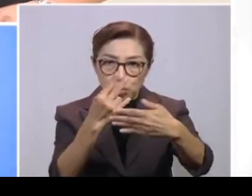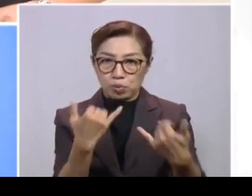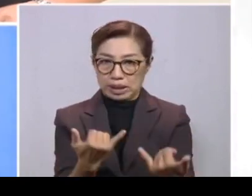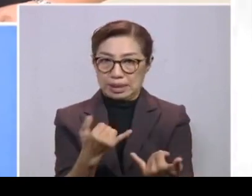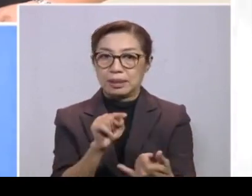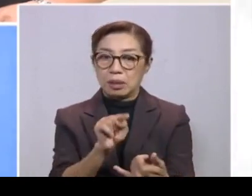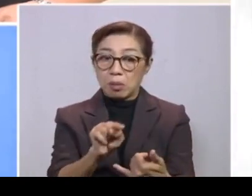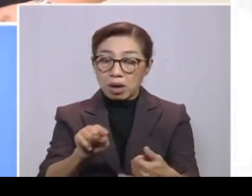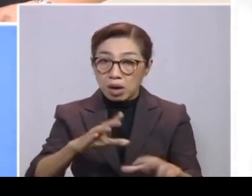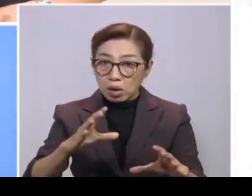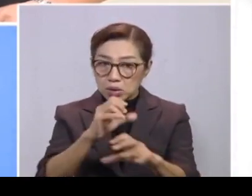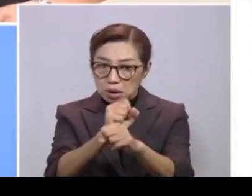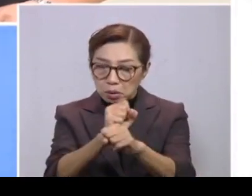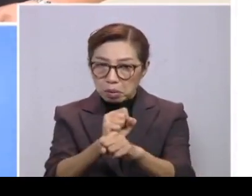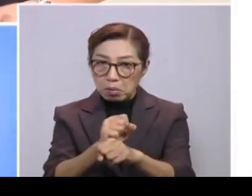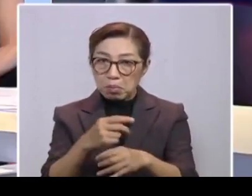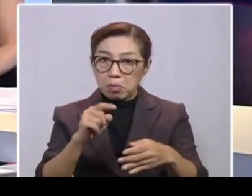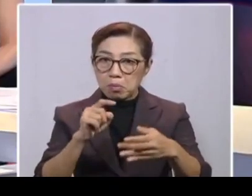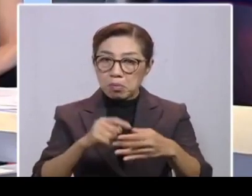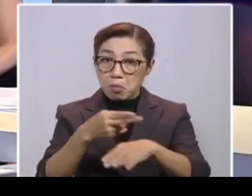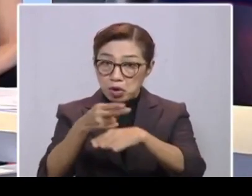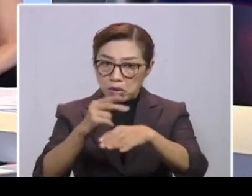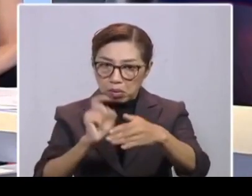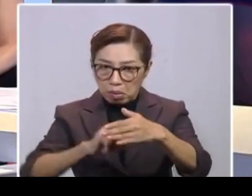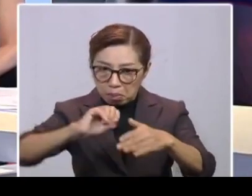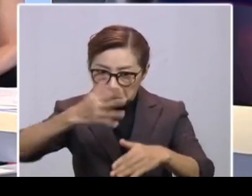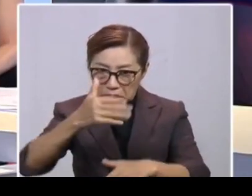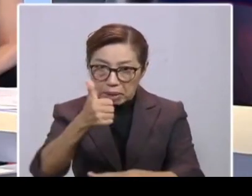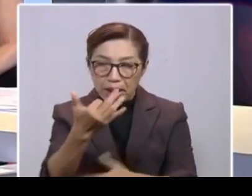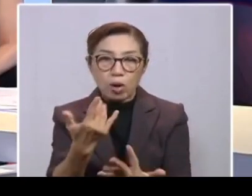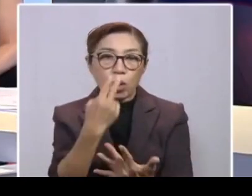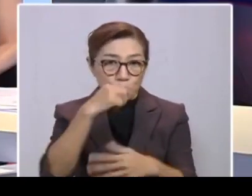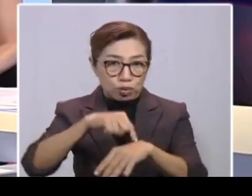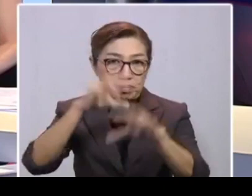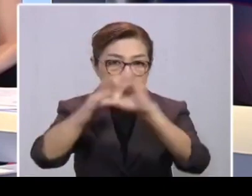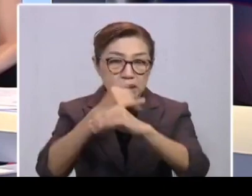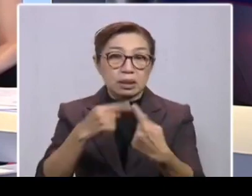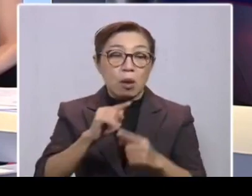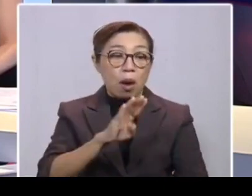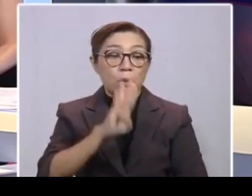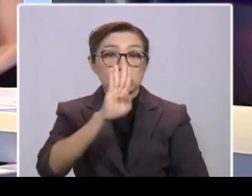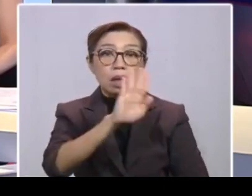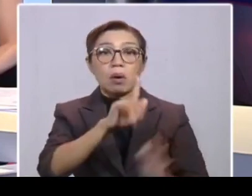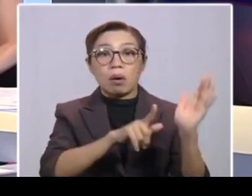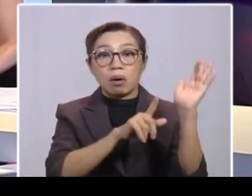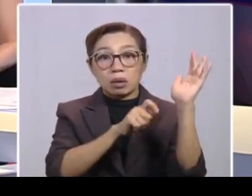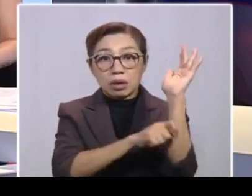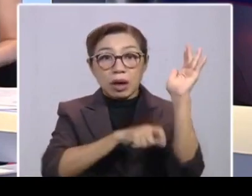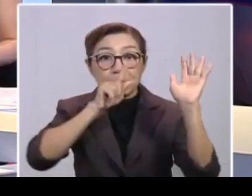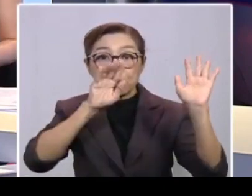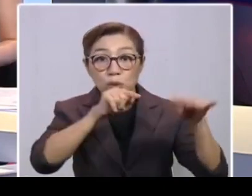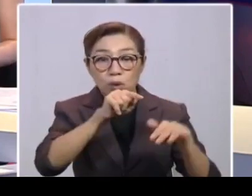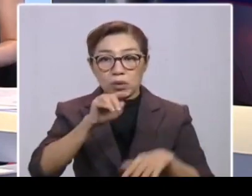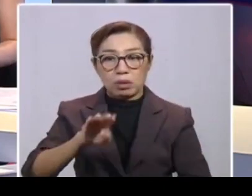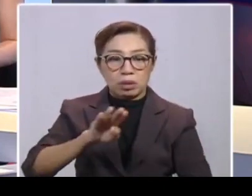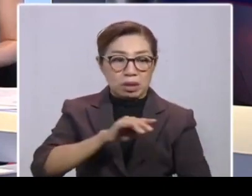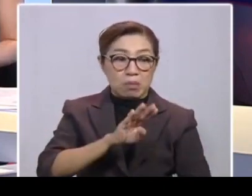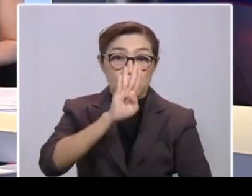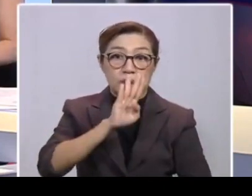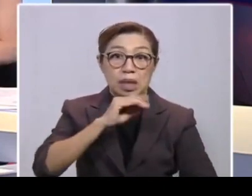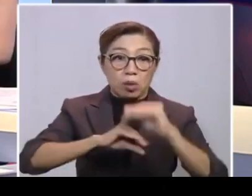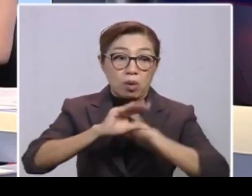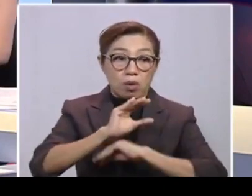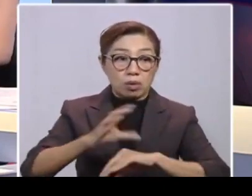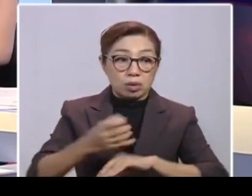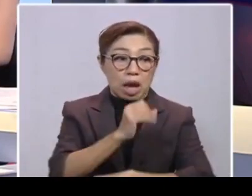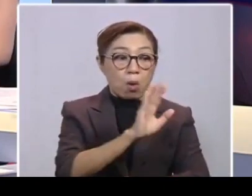ปิดที่กู้ได้ว่าตกลงแล้วจะมีการเปิดออกมายแต่ที่แน่ๆเนี่ยเรื่องบริษัทกำนันนกที่ว่าไปมีการฮ้วประมูลกันตอนนี้ต้องเรียกสอบบริษัทอีก